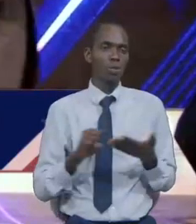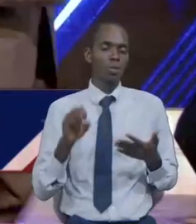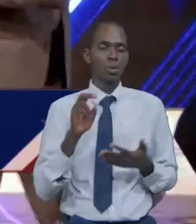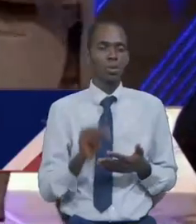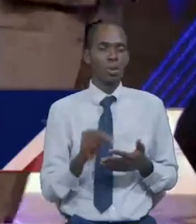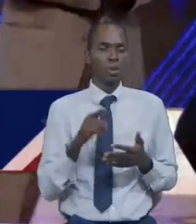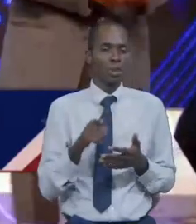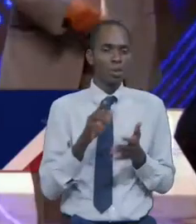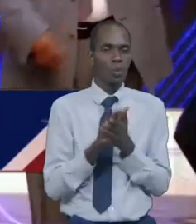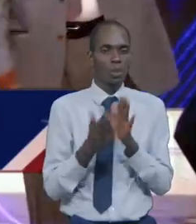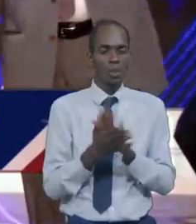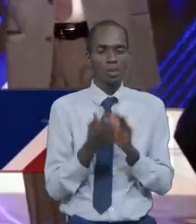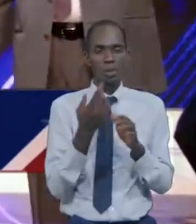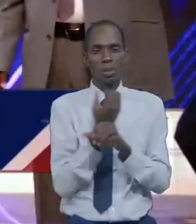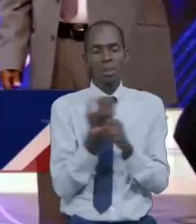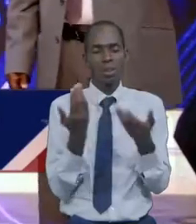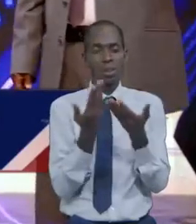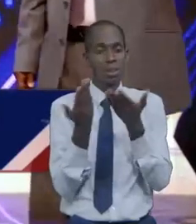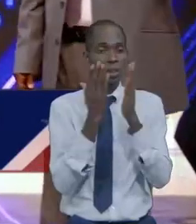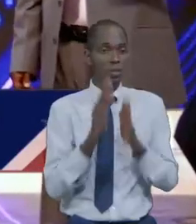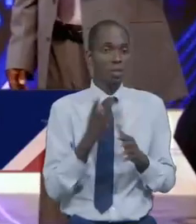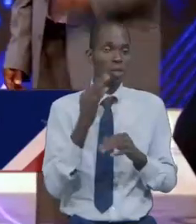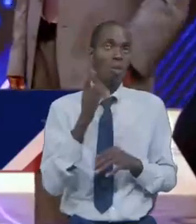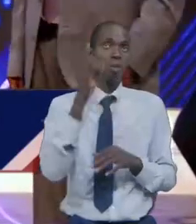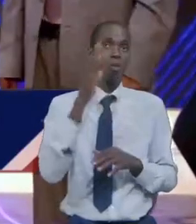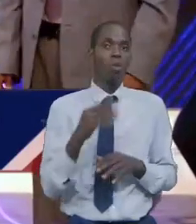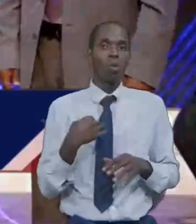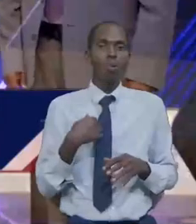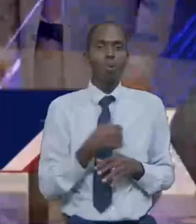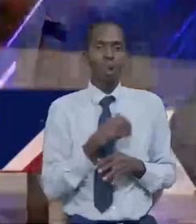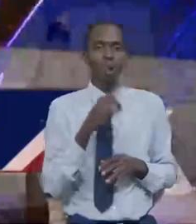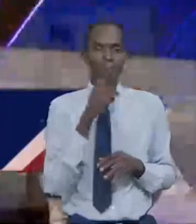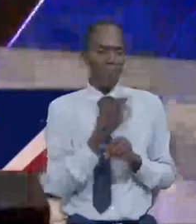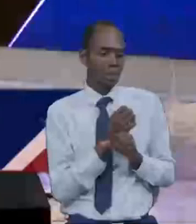devenu un serviteur de Dieu. Nous sommes sauvés pour servir.